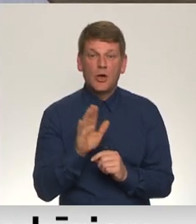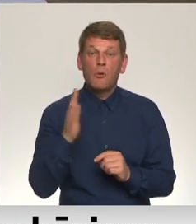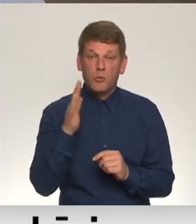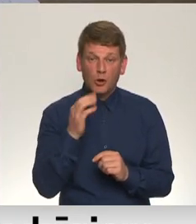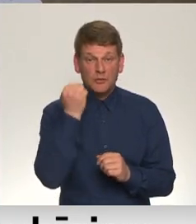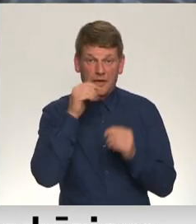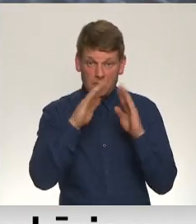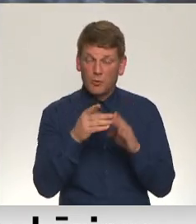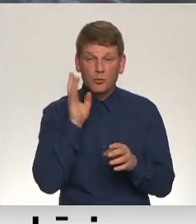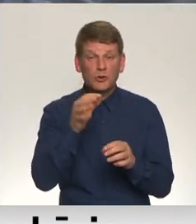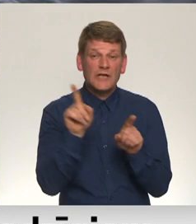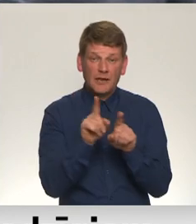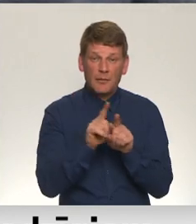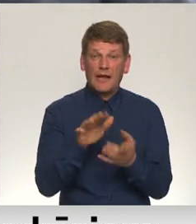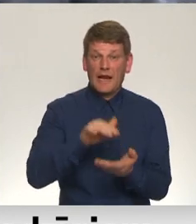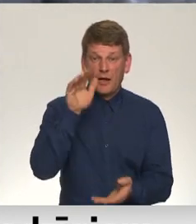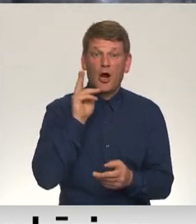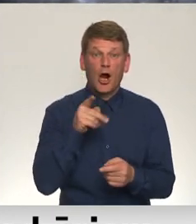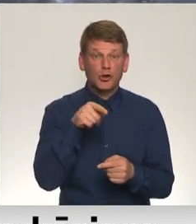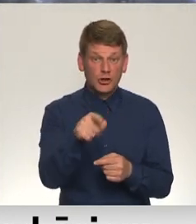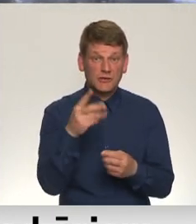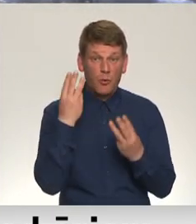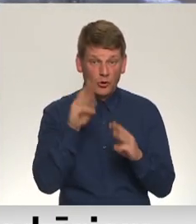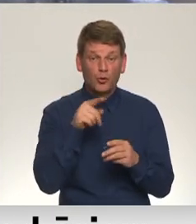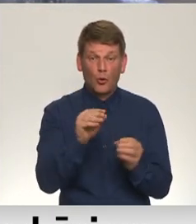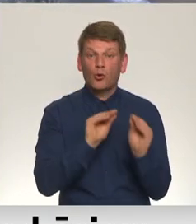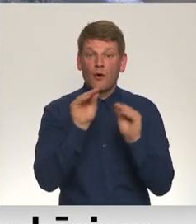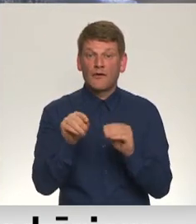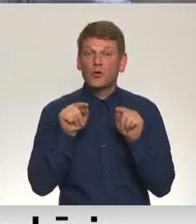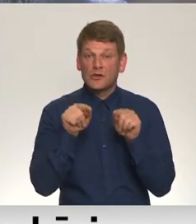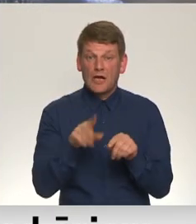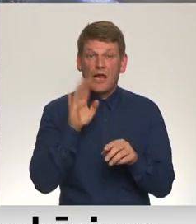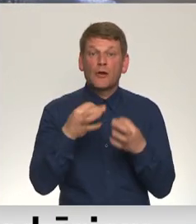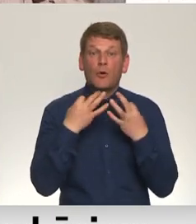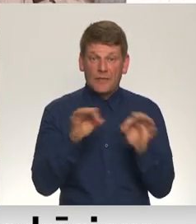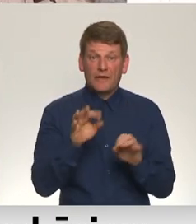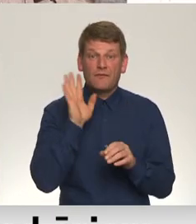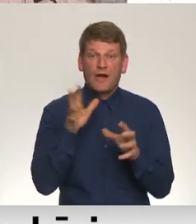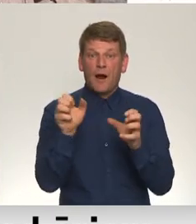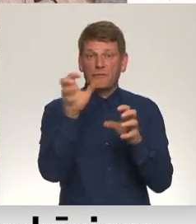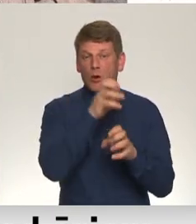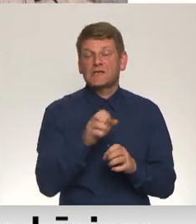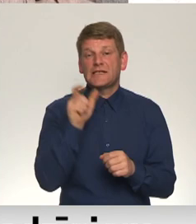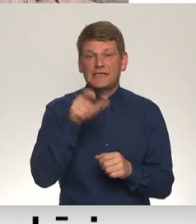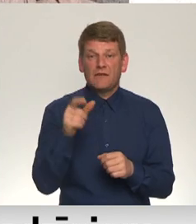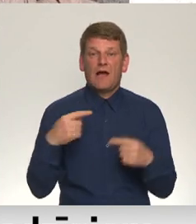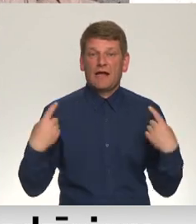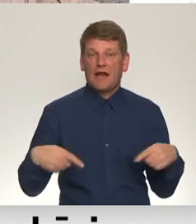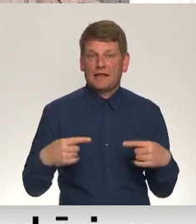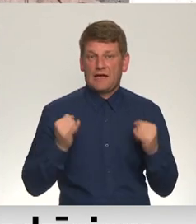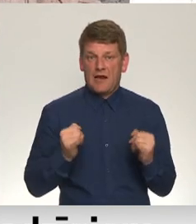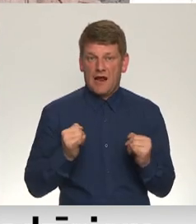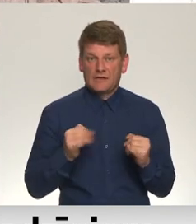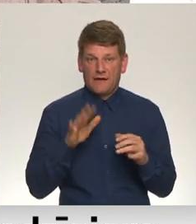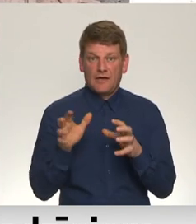piemineklis būs tieši tādā pat lielumā kā šis modelis, un to novietos tā, lai to brīvu varētu aptaustīt arī cilvēki ratiņkrēslā.